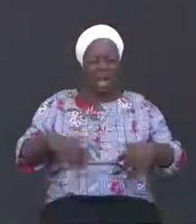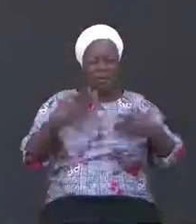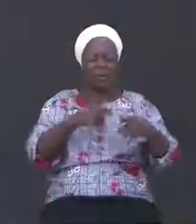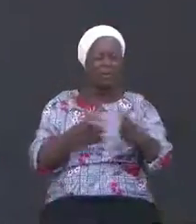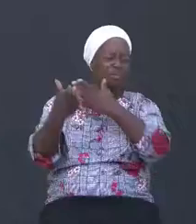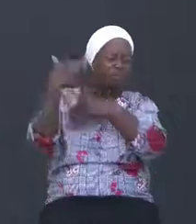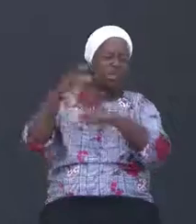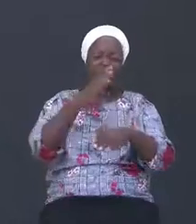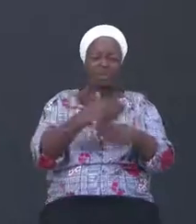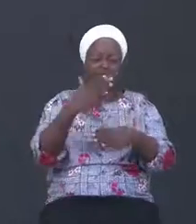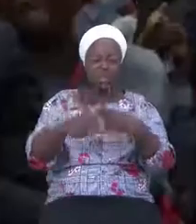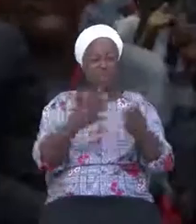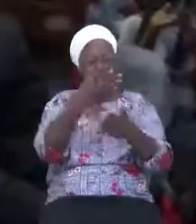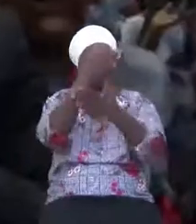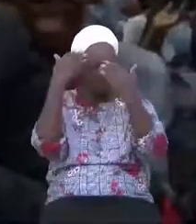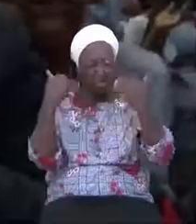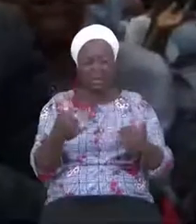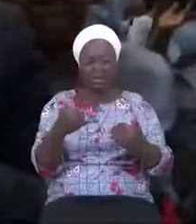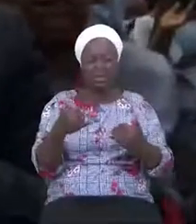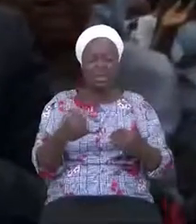soit totalement oubliée maintenant.